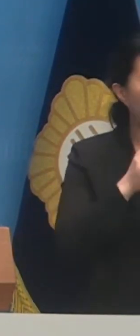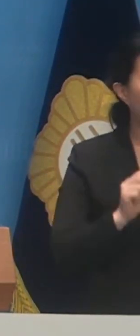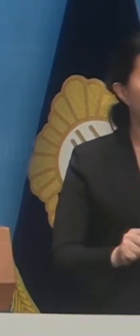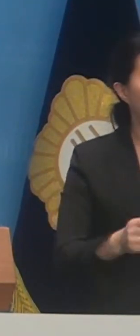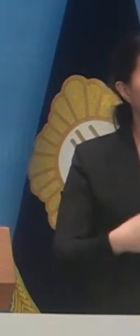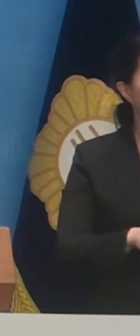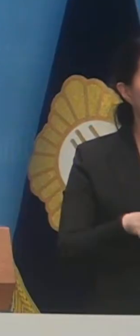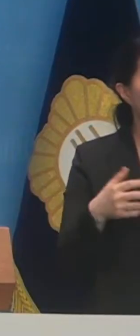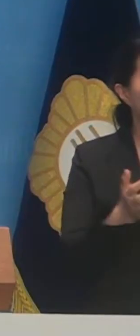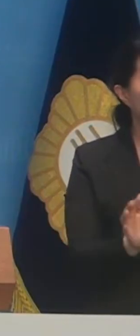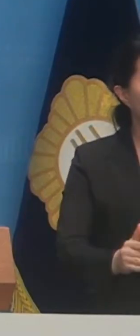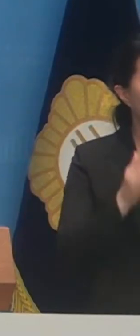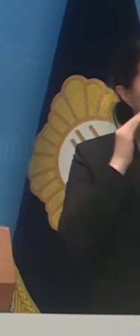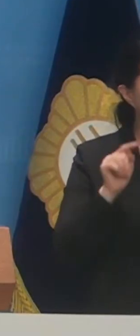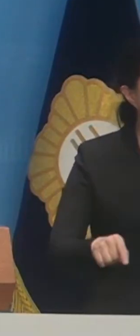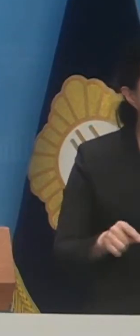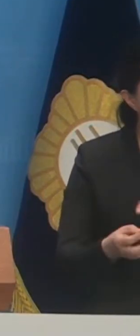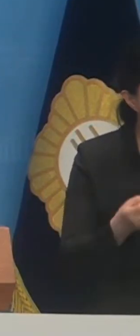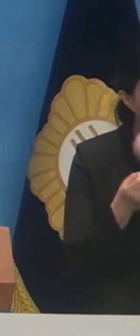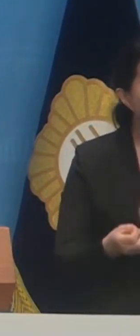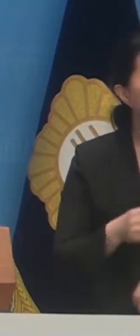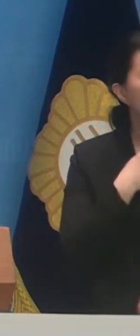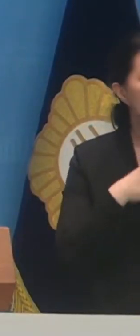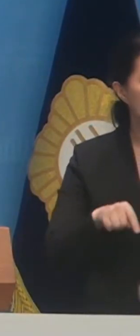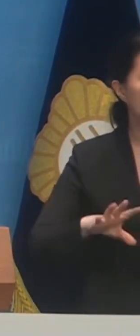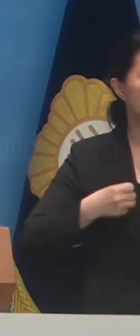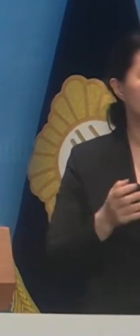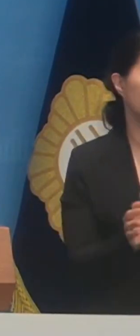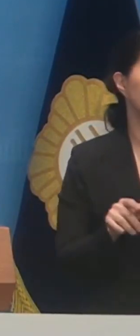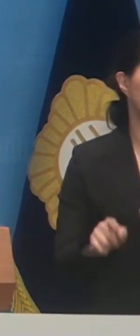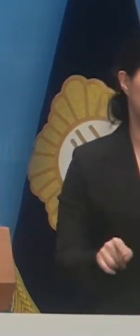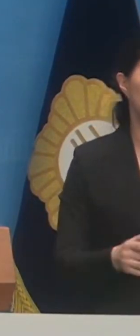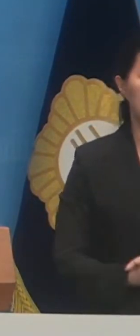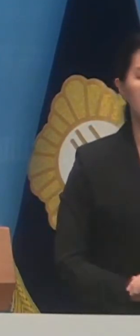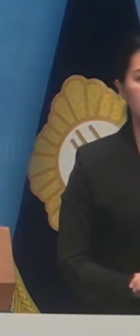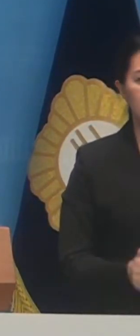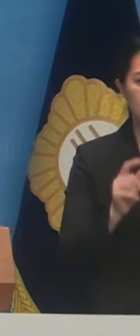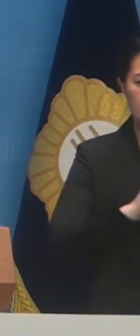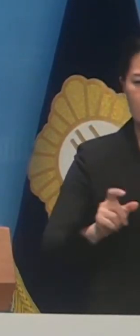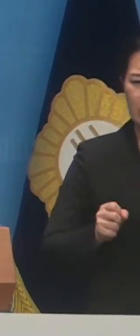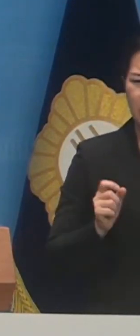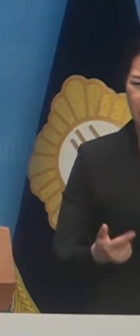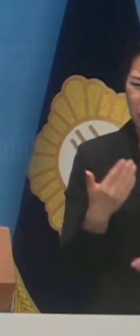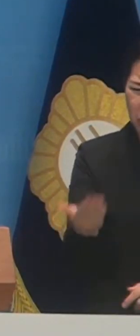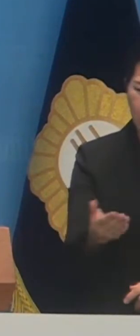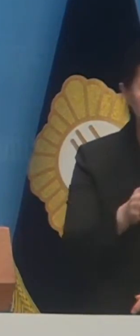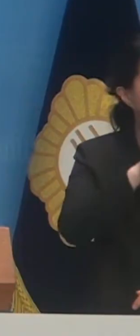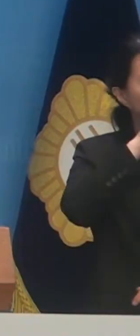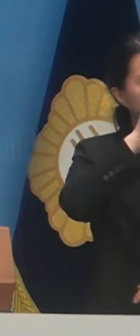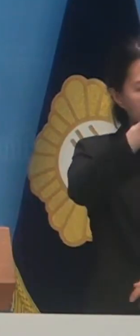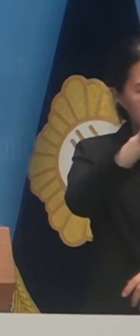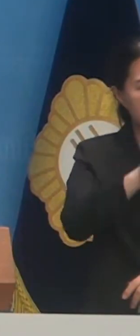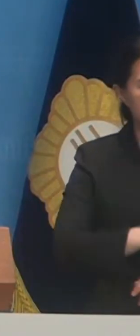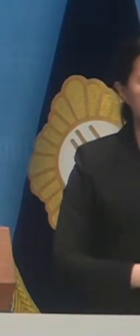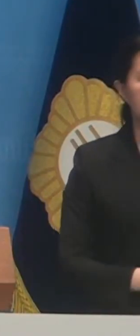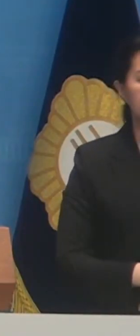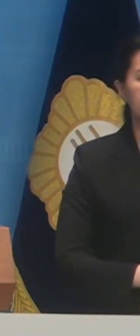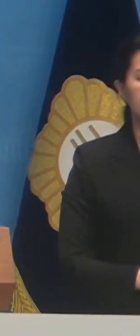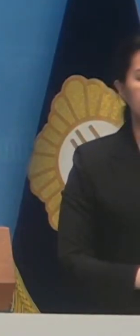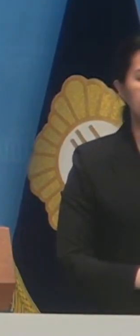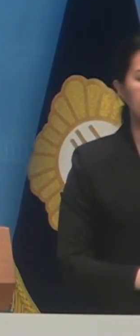살아남겠다는 재창당의 상습범 국민의힘에게 더 이상의 기회는 없다는 것을 보여주어야